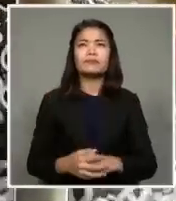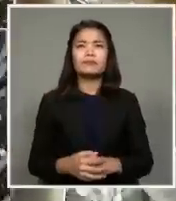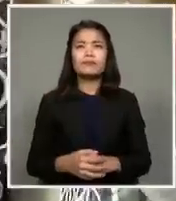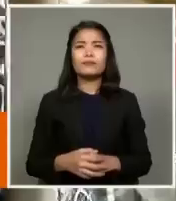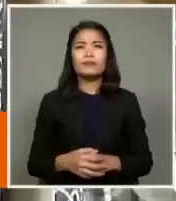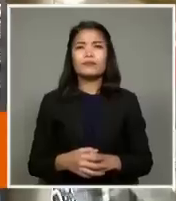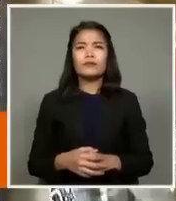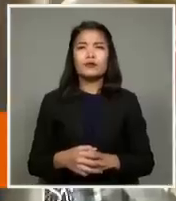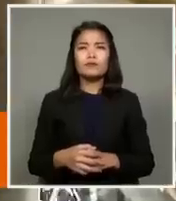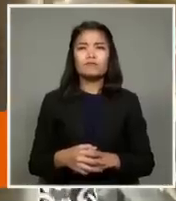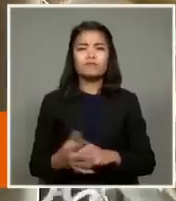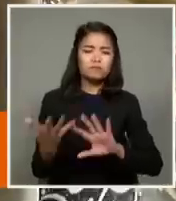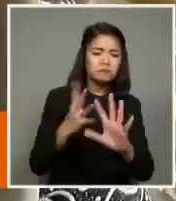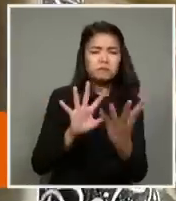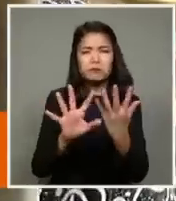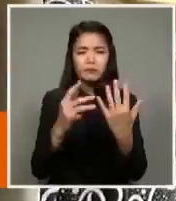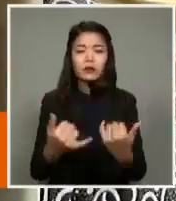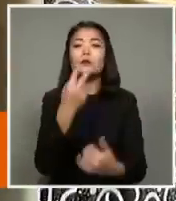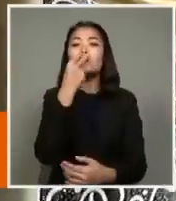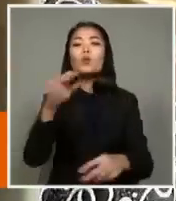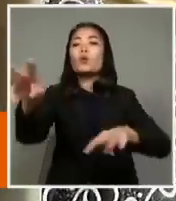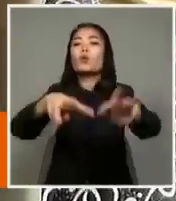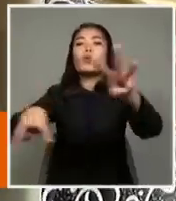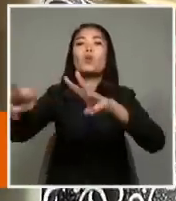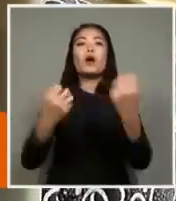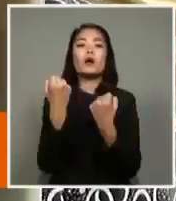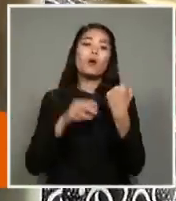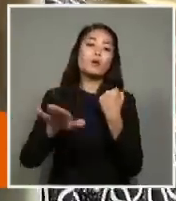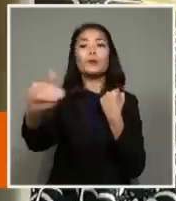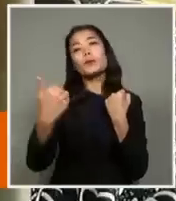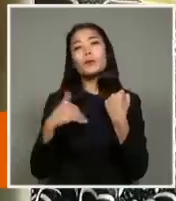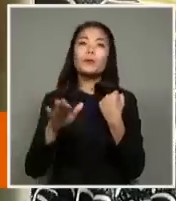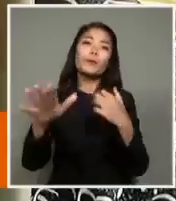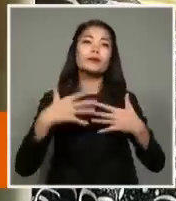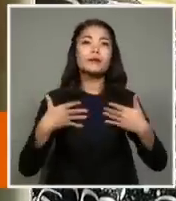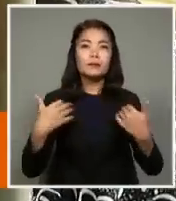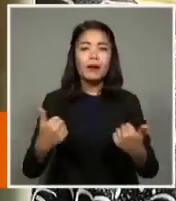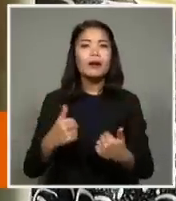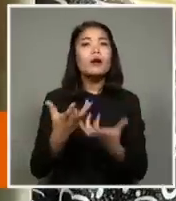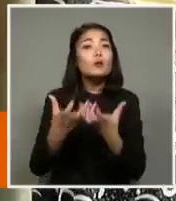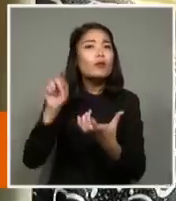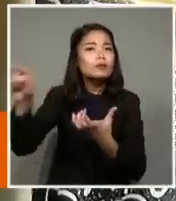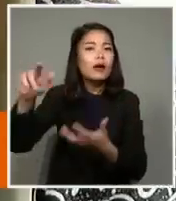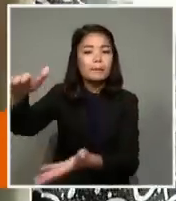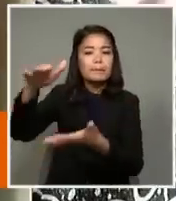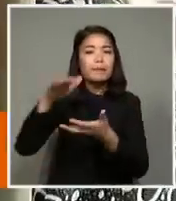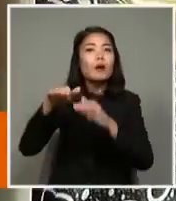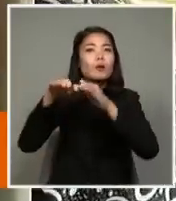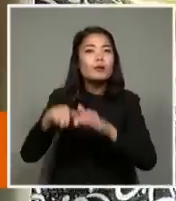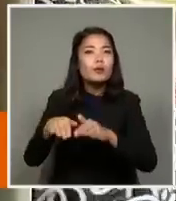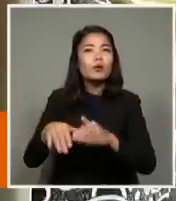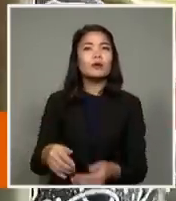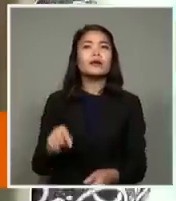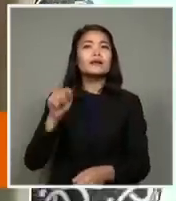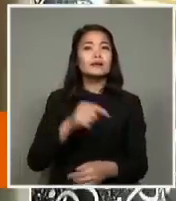บจะเบียดกันเดินแหละตอนนี้มันไม่มีคนเลยดูโล่งเลยรถวิ่งสบายเลยค่ะก็สั่งมาน้อยลงค่ะก็ซื้อมาขายไปข